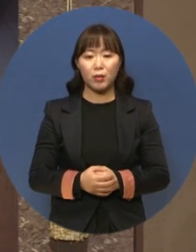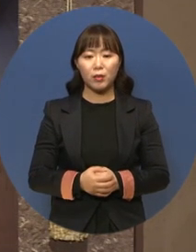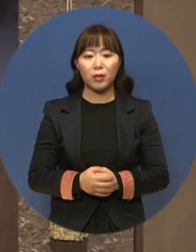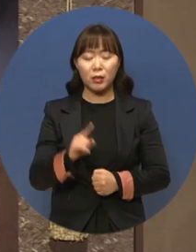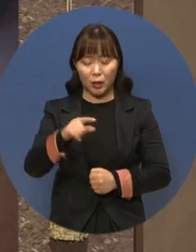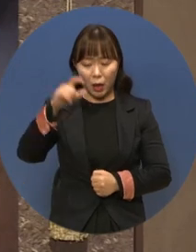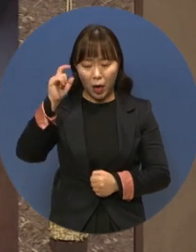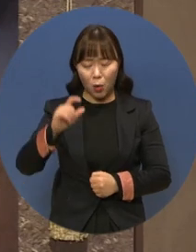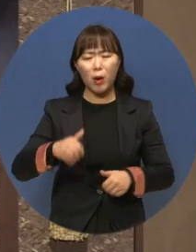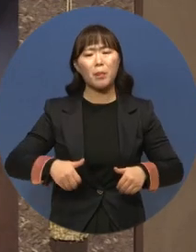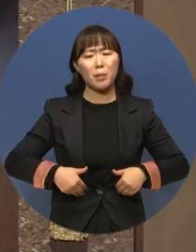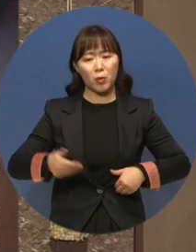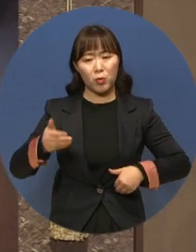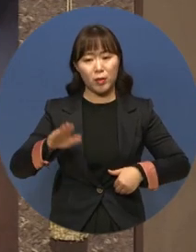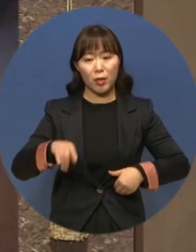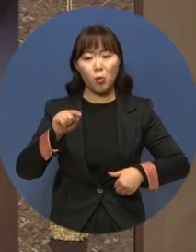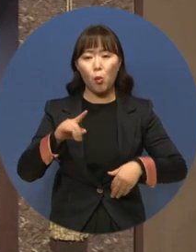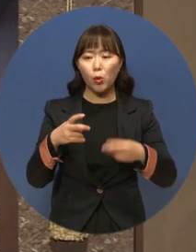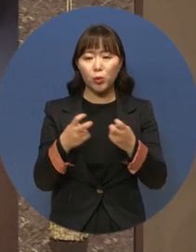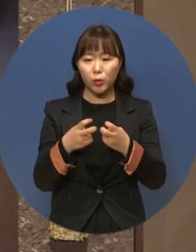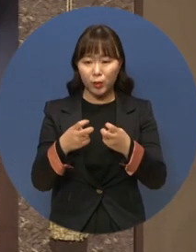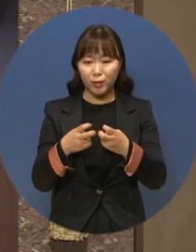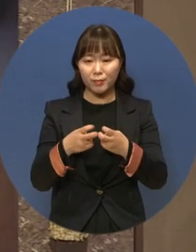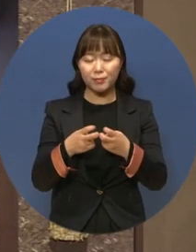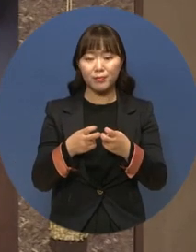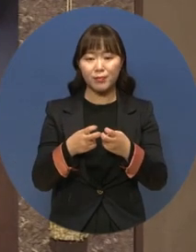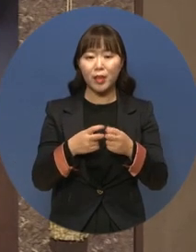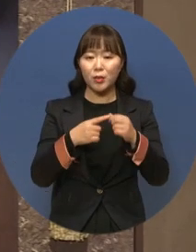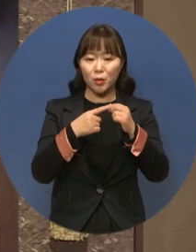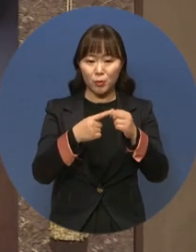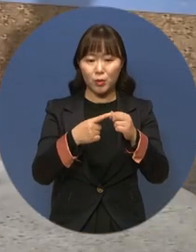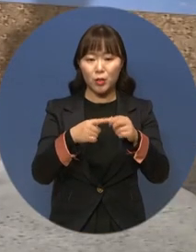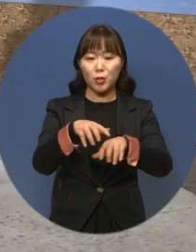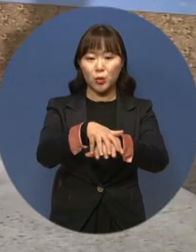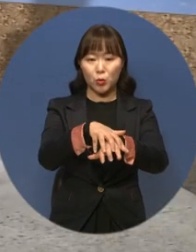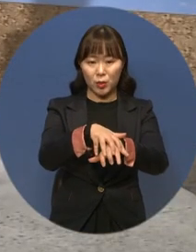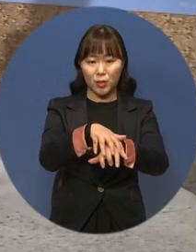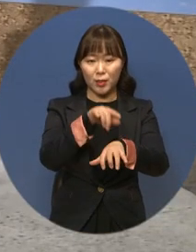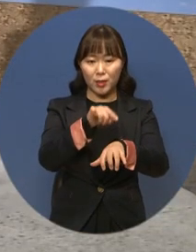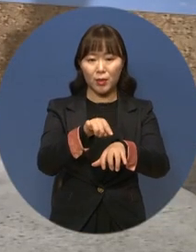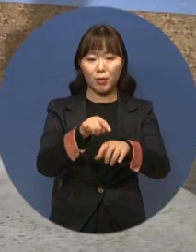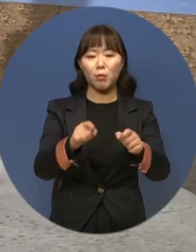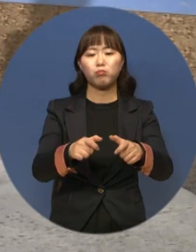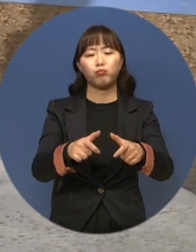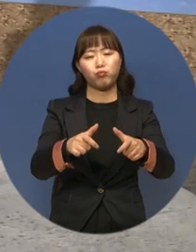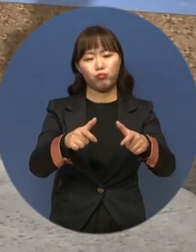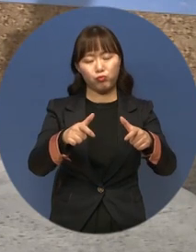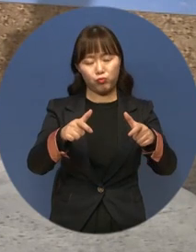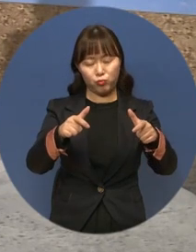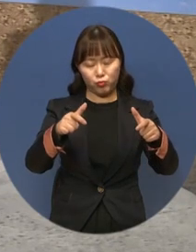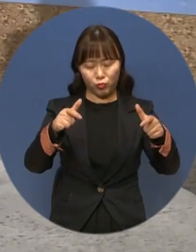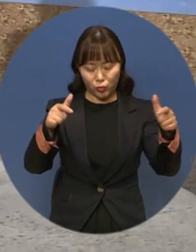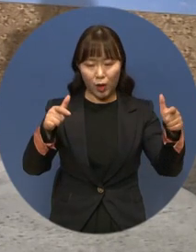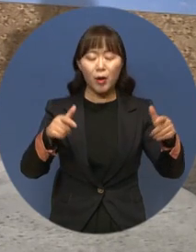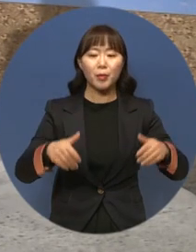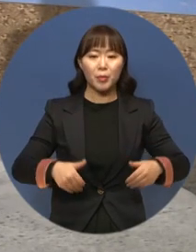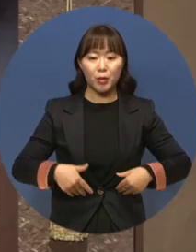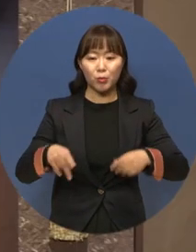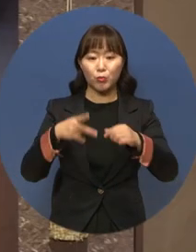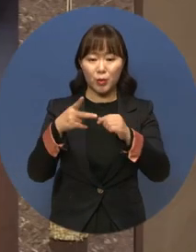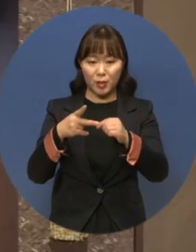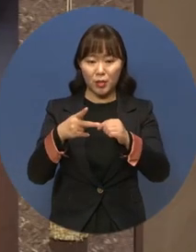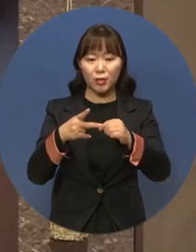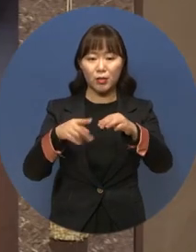위상 강화가 돼야 되는데 그 위상 강화를 어떻게 할 것이냐. 첫째는 조직이 확장성 있게 만들어져야 된다. 두